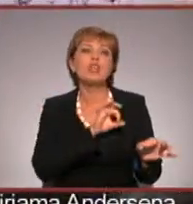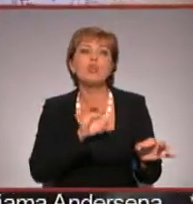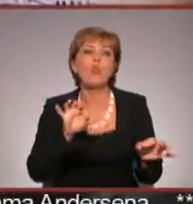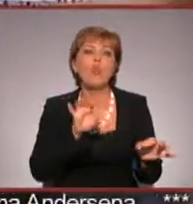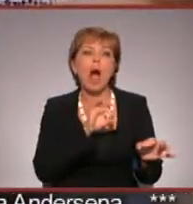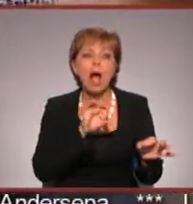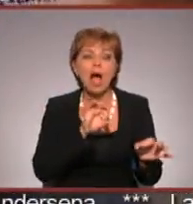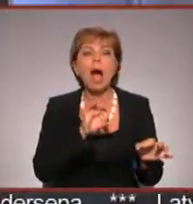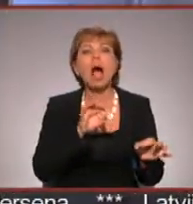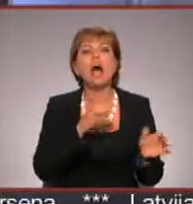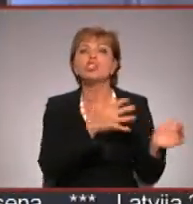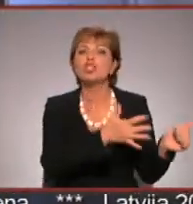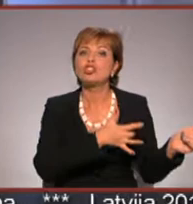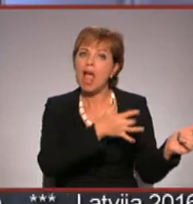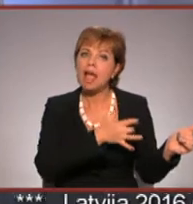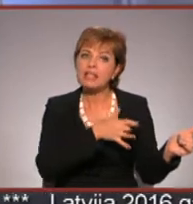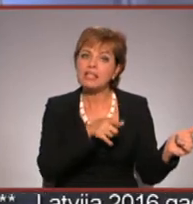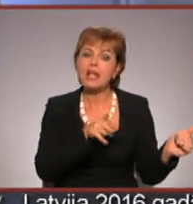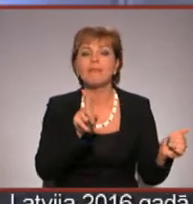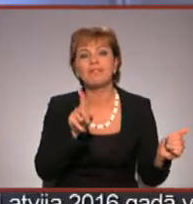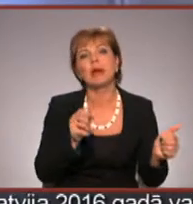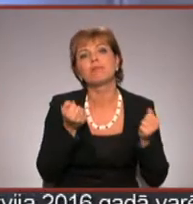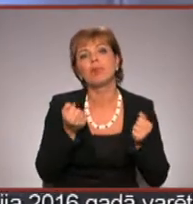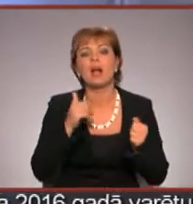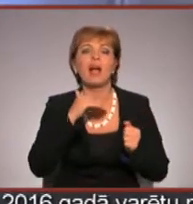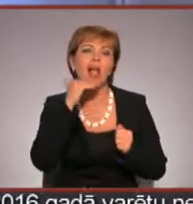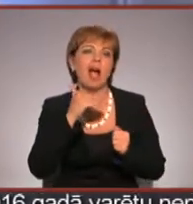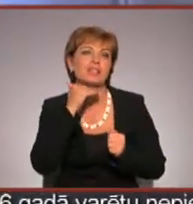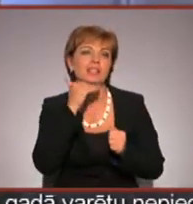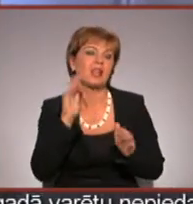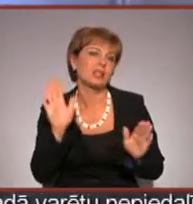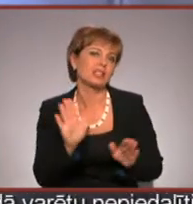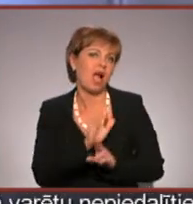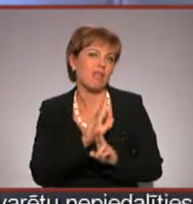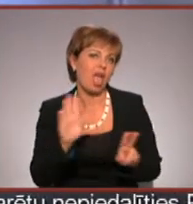pretēji kolēģim čelistam pieturās pie klasiska instrumenta skanējuma.